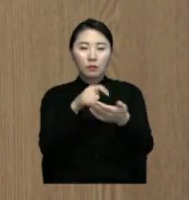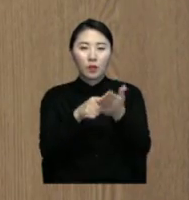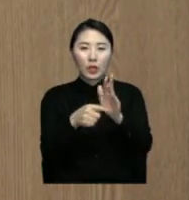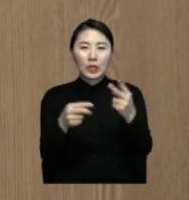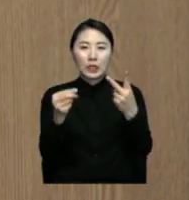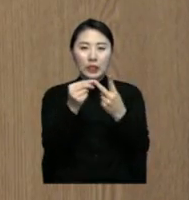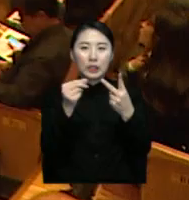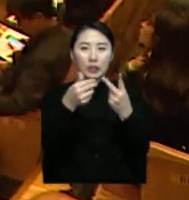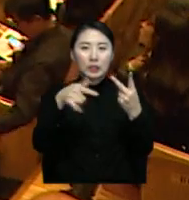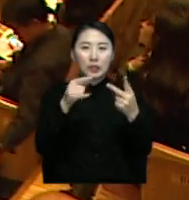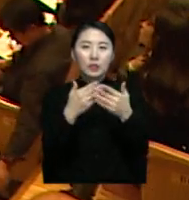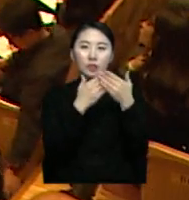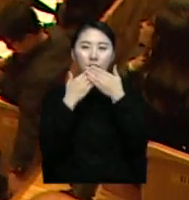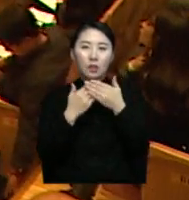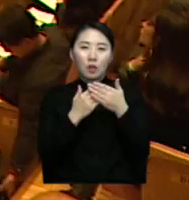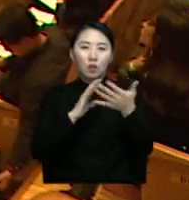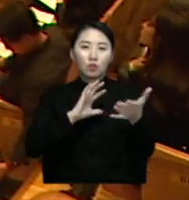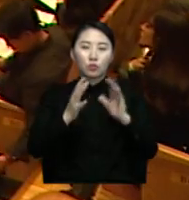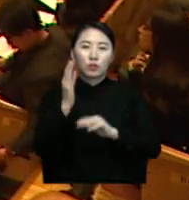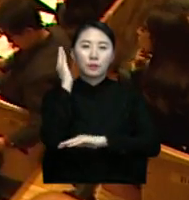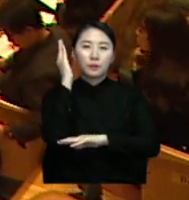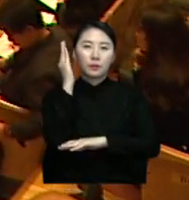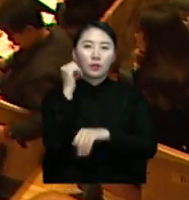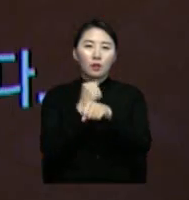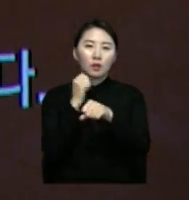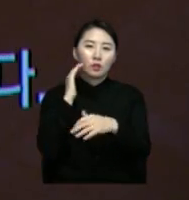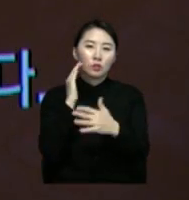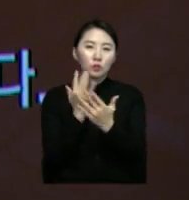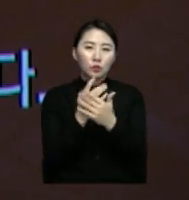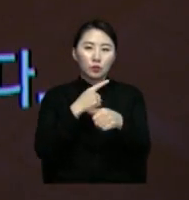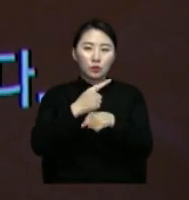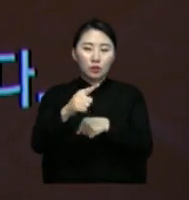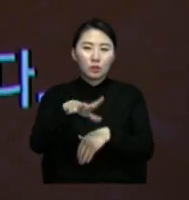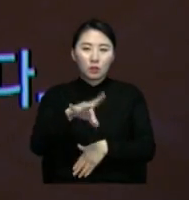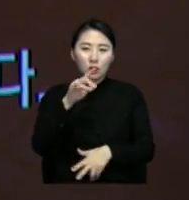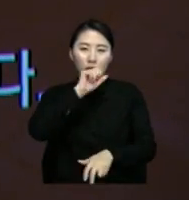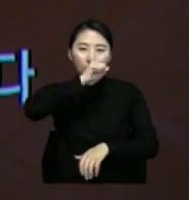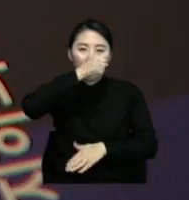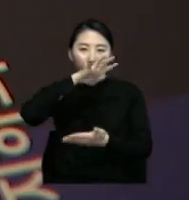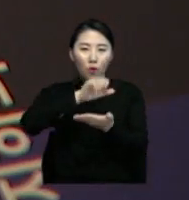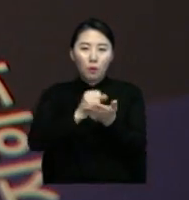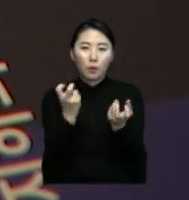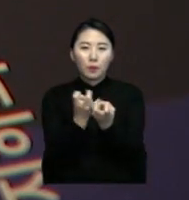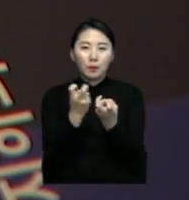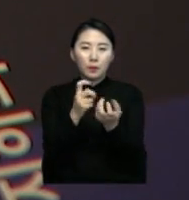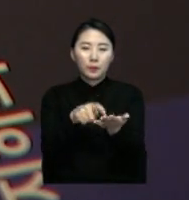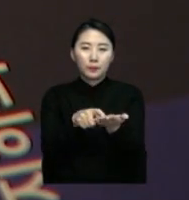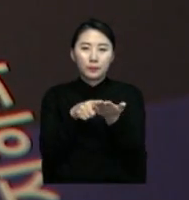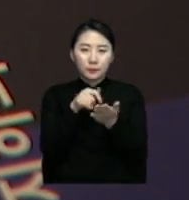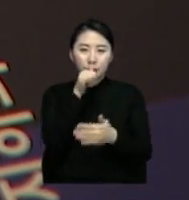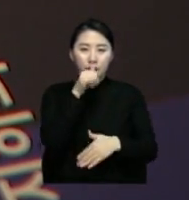걸친 학술 세미나와 국제 컨퍼런스를 진행한 서초구는 내년 초 사업 예산 확보 방안을